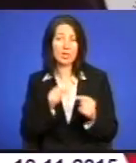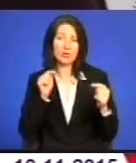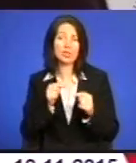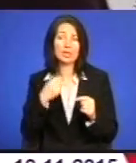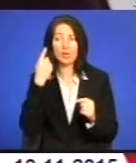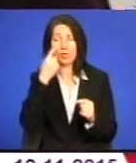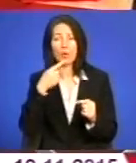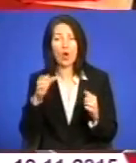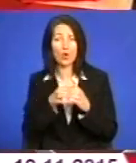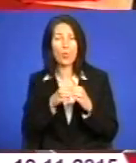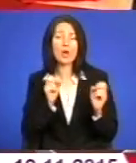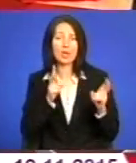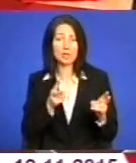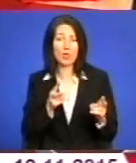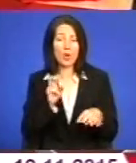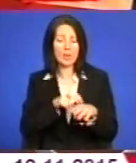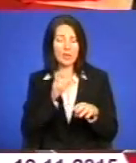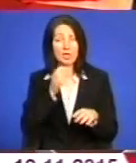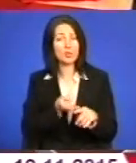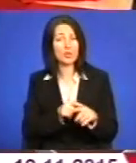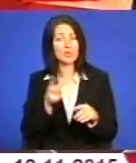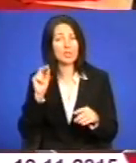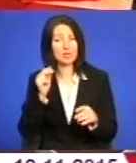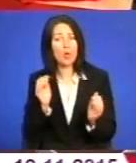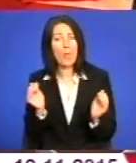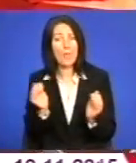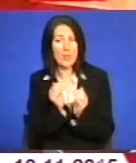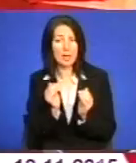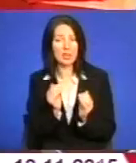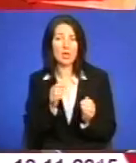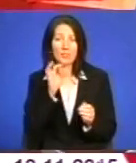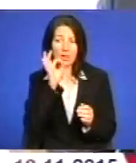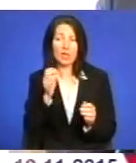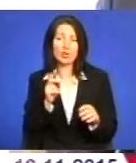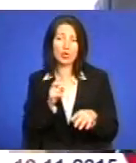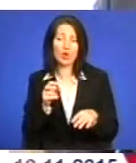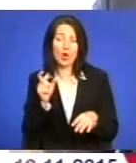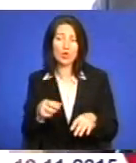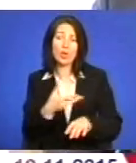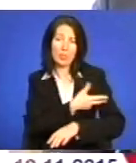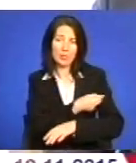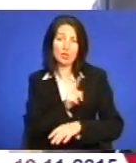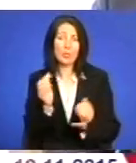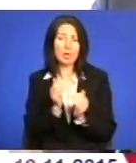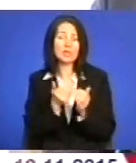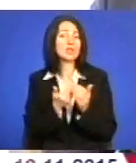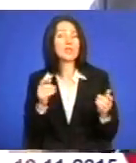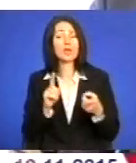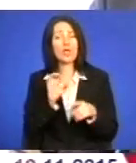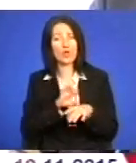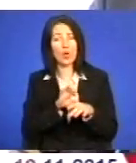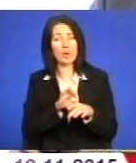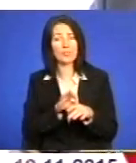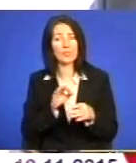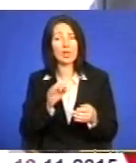цифру надто малою і закликають громадян щепитися, щоб вберегтися від хвороби. З початку епідсезону станом на